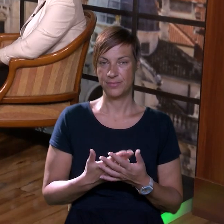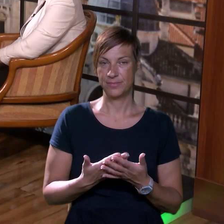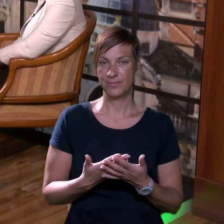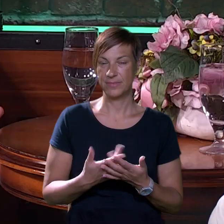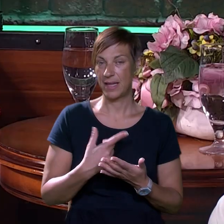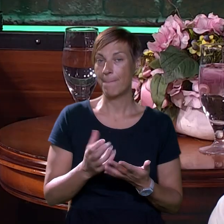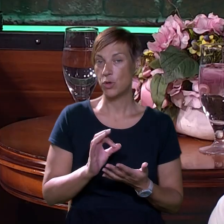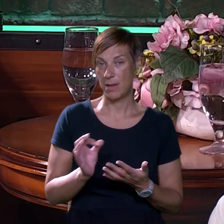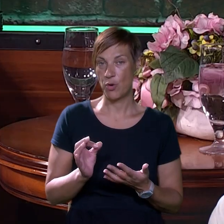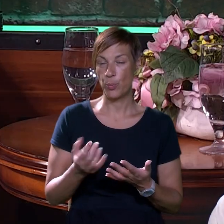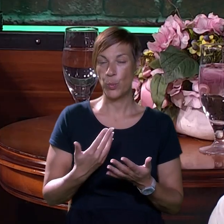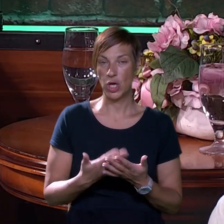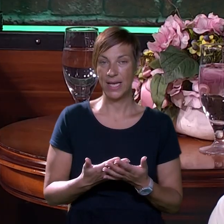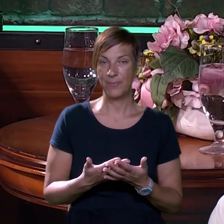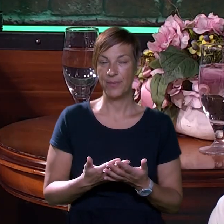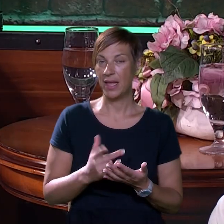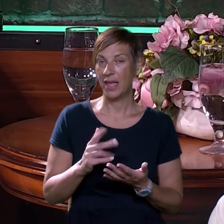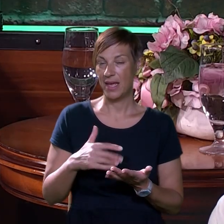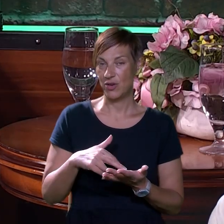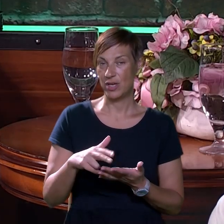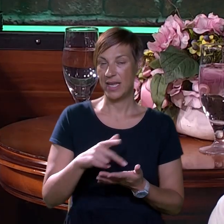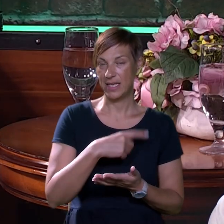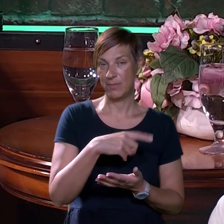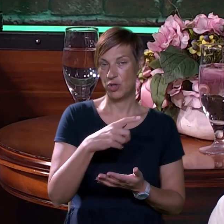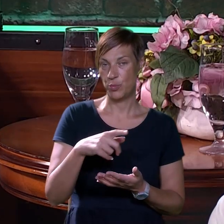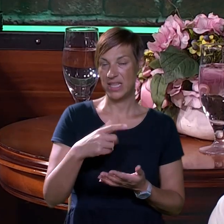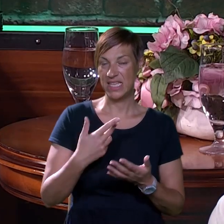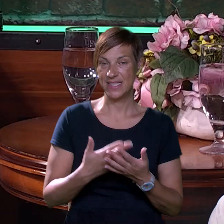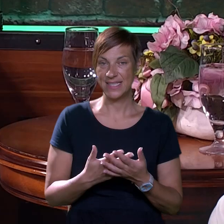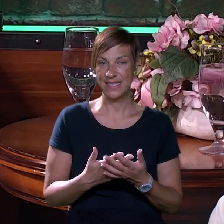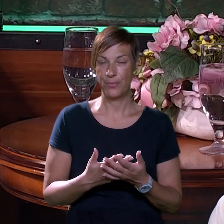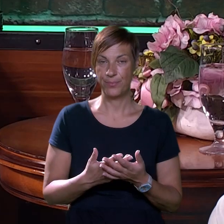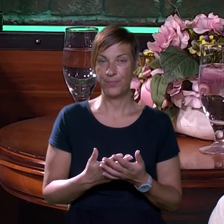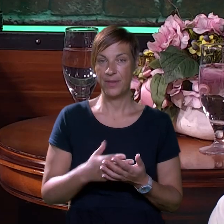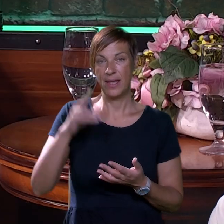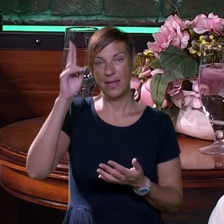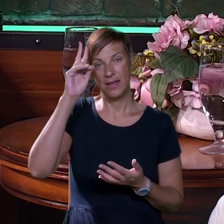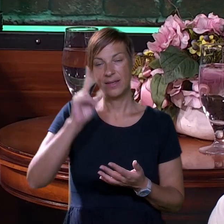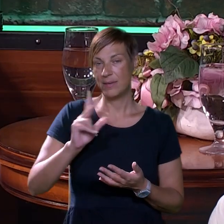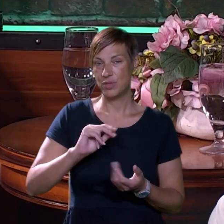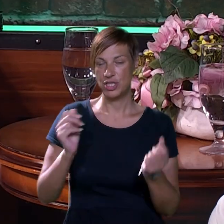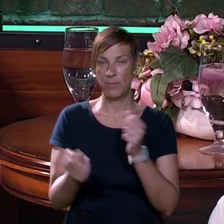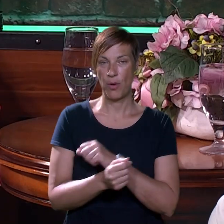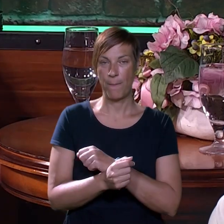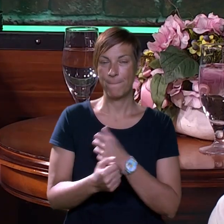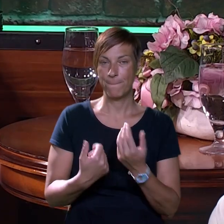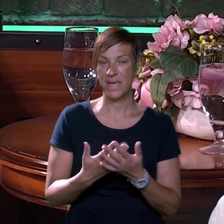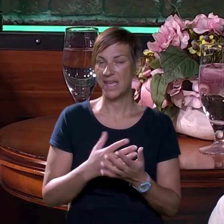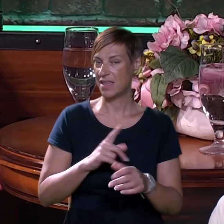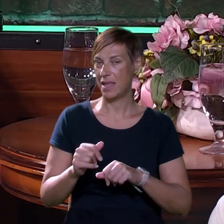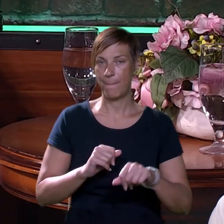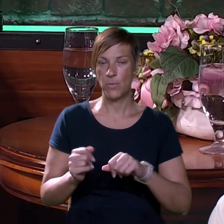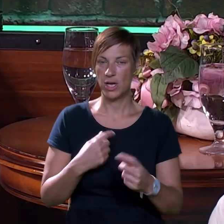u stvari da budemo bolji. I ako ne krenemo od pojedinca, ne možemo mijenjati. Ja ne mogu mijenjati